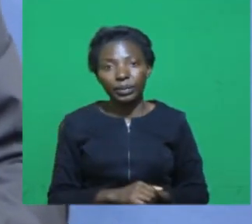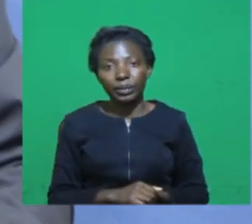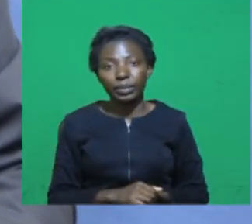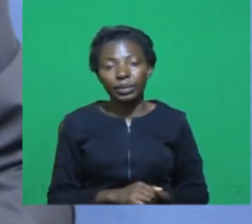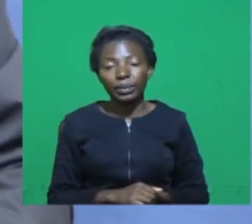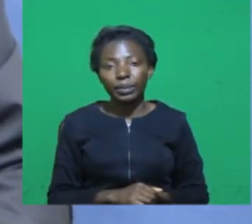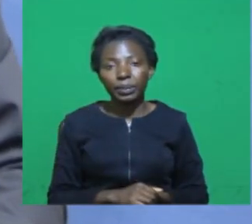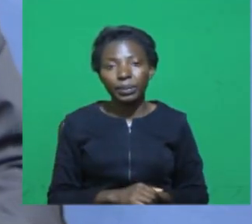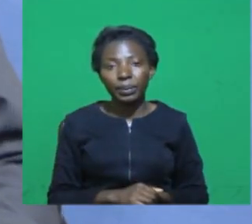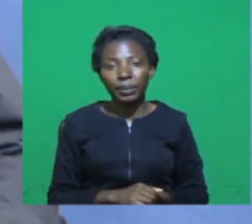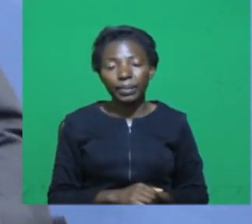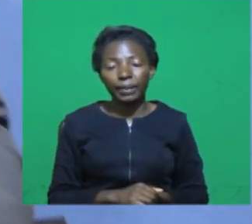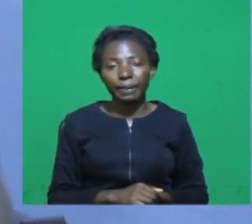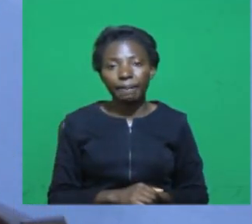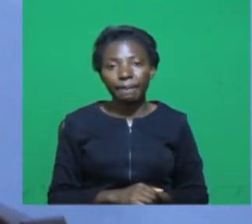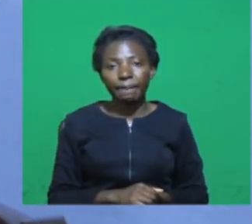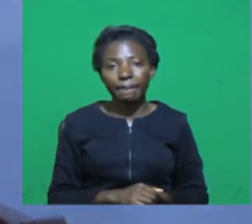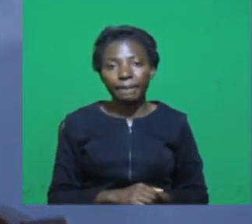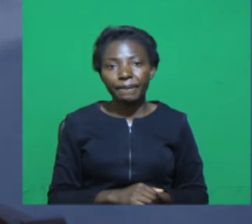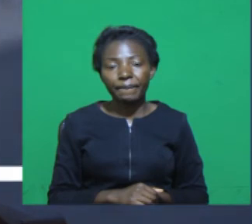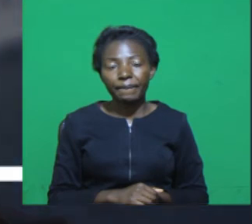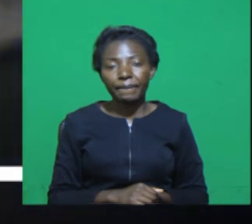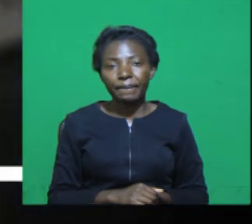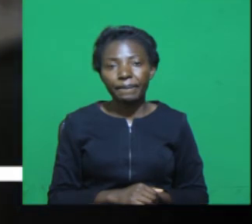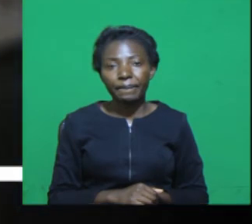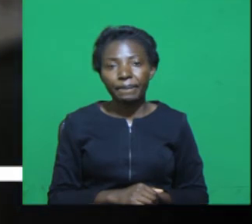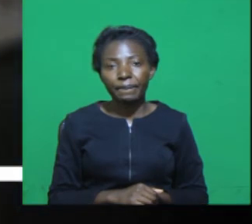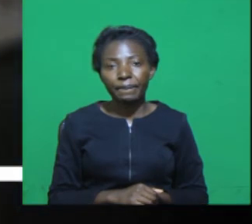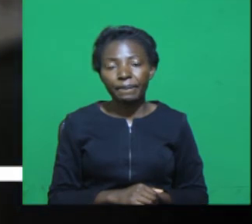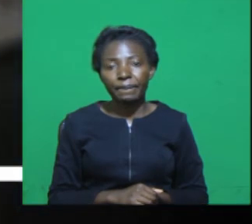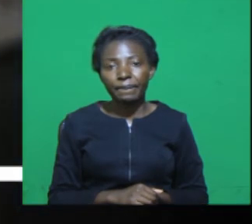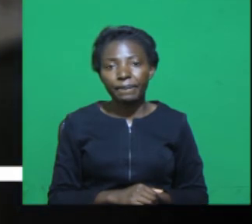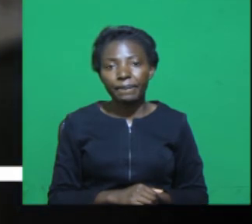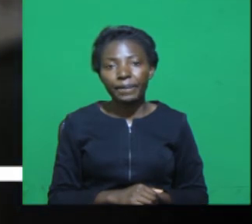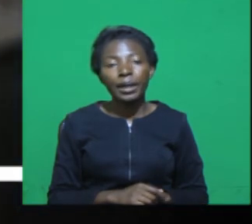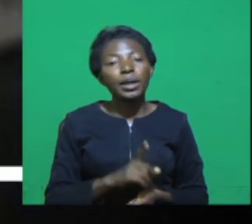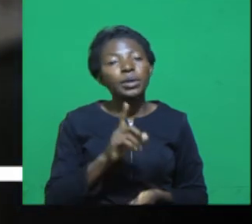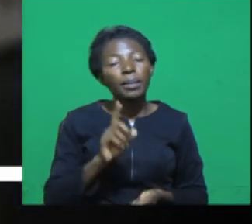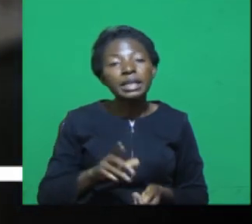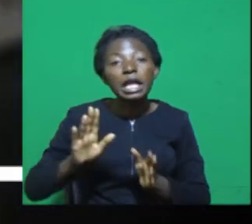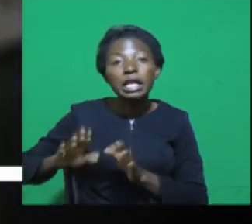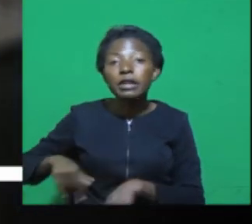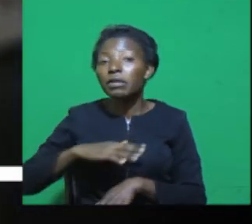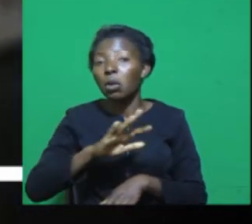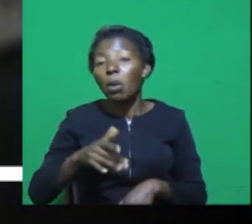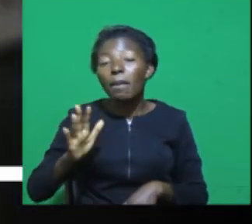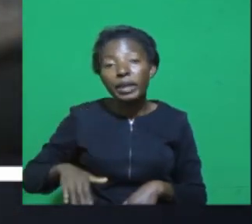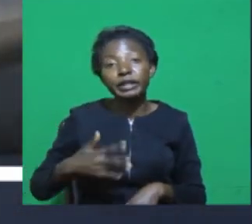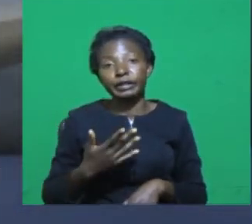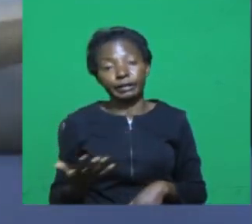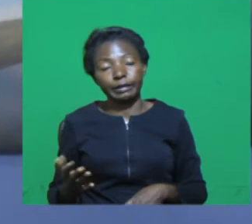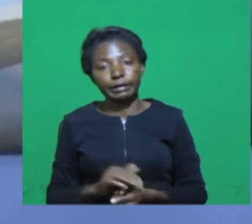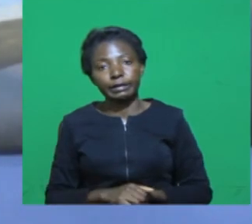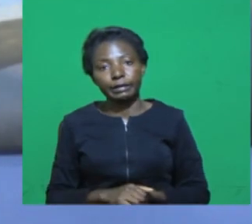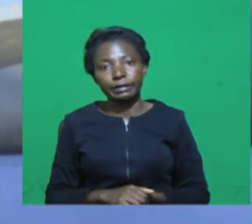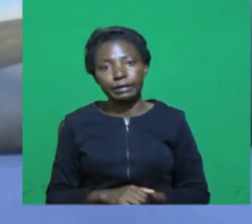VaTesalonika yokutanga 5 verse 22 inoti kudii? Inoti regai marudzi ose ezvakaipa.